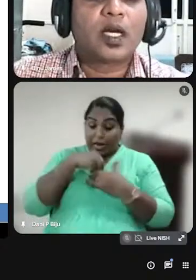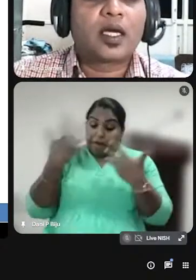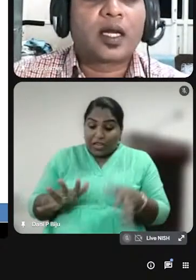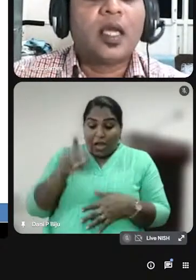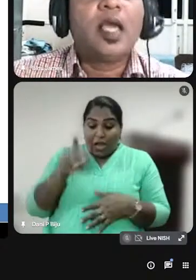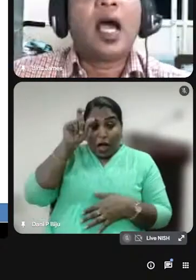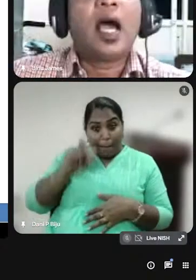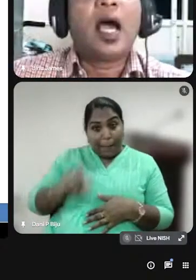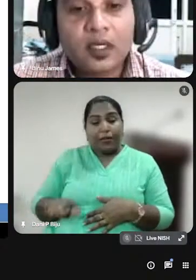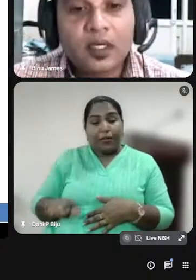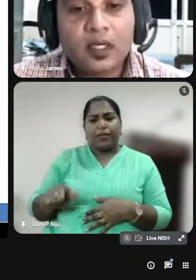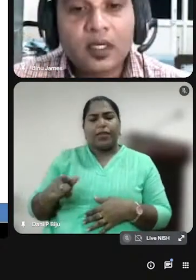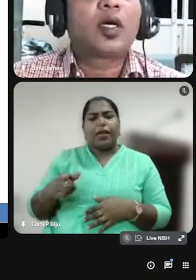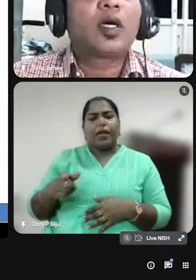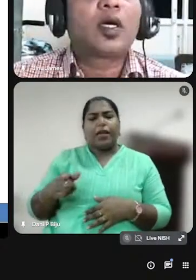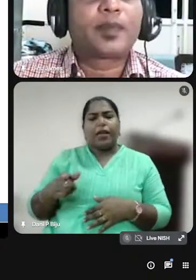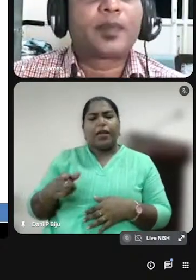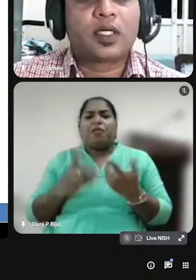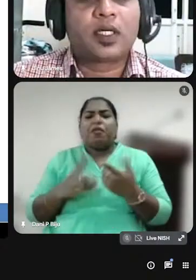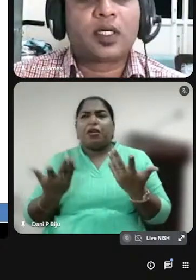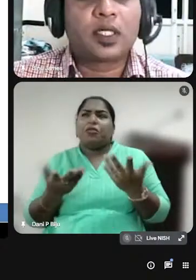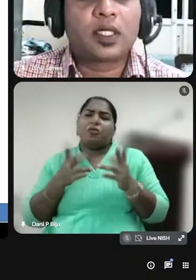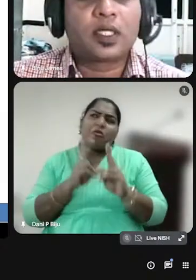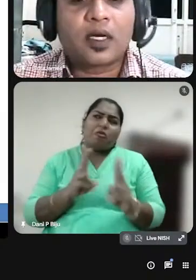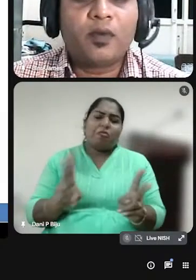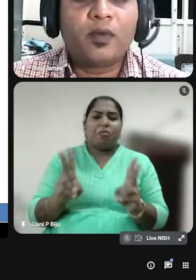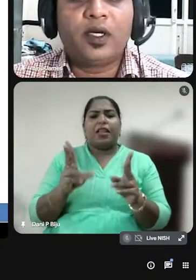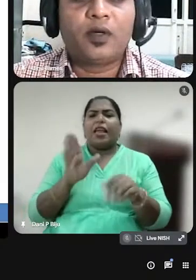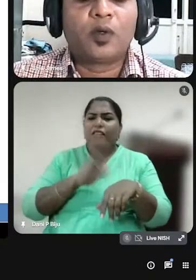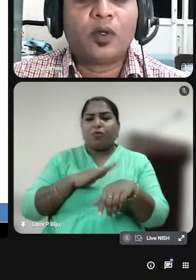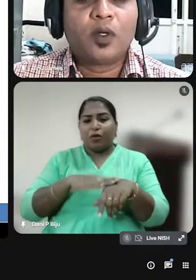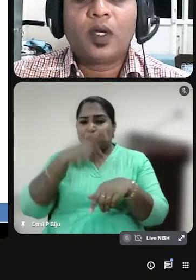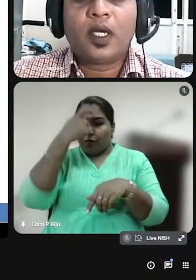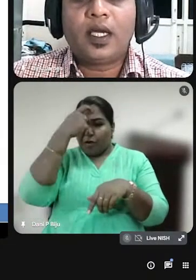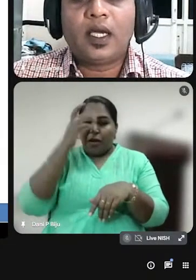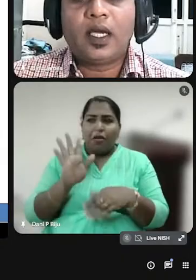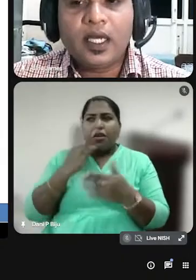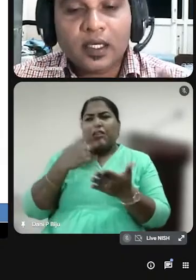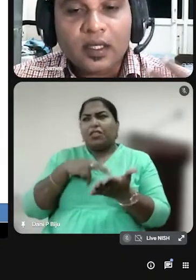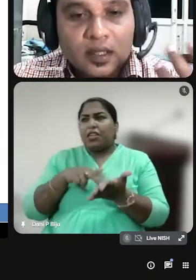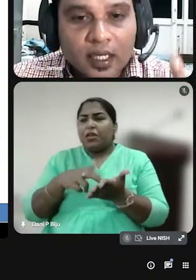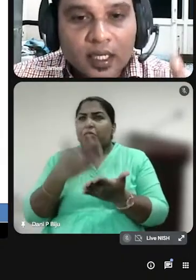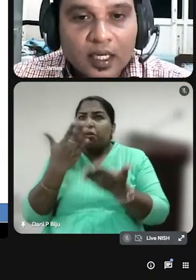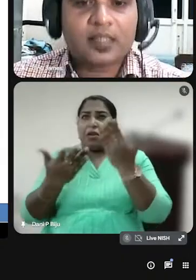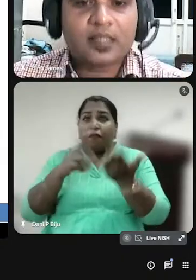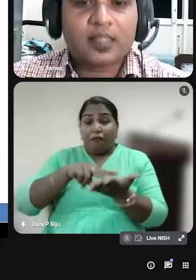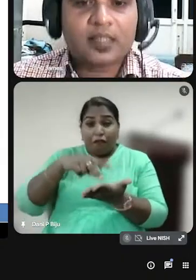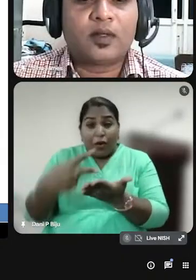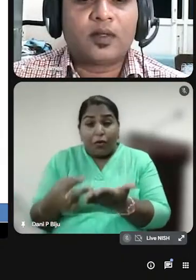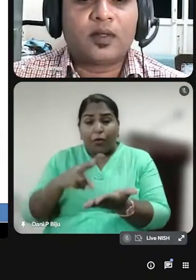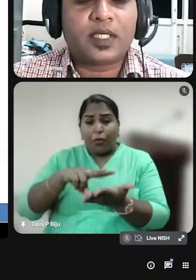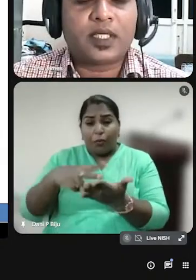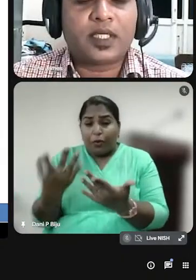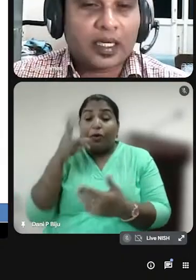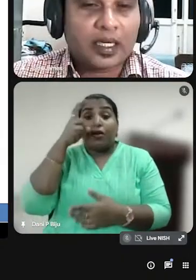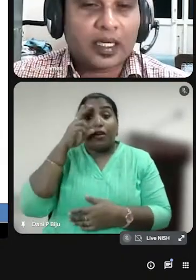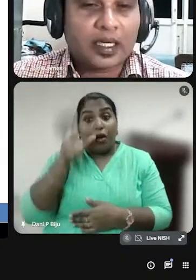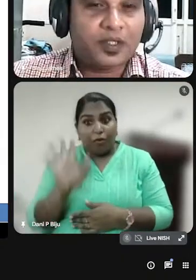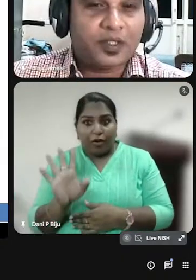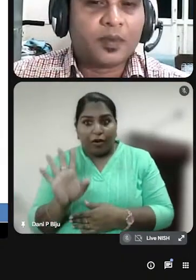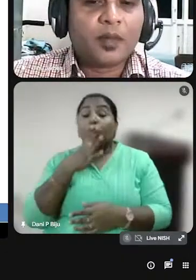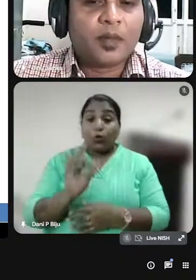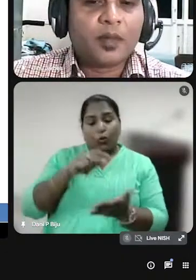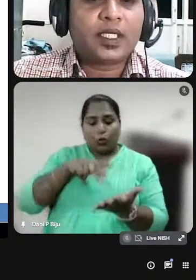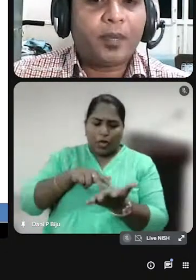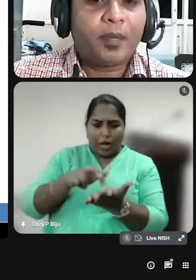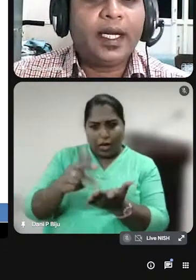കൂടുതലുള്ള ആൾക്കാർക്ക് അവർക്ക് തന്നെ ഉണ്ടാകുന്ന ഒരു പ്രശ്നമാണ്, അയ്യോ ഞാൻ നടക്കുമ്പോൾ വീഴുമോ, എനിക്ക് നടക്കാൻ സാധിക്കുന്നുണ്ട്, പക്ഷെ എനിക്ക് നടക്കാൻ